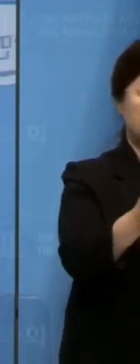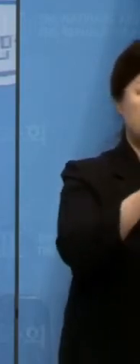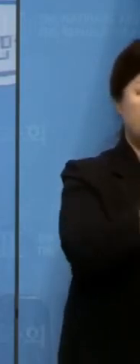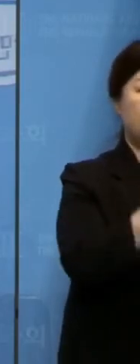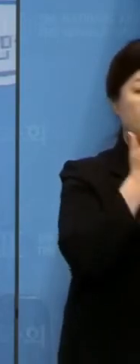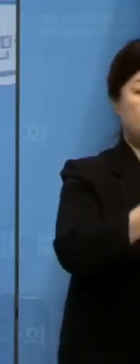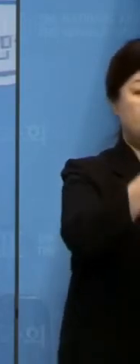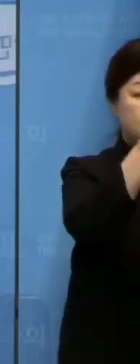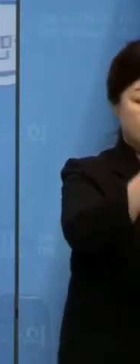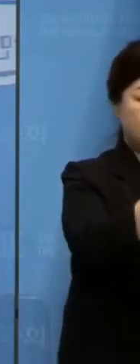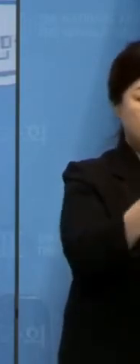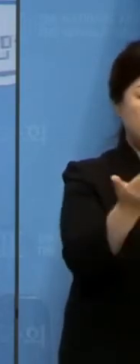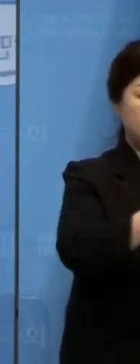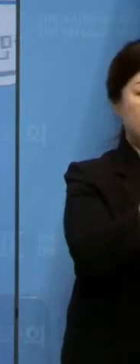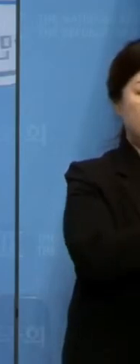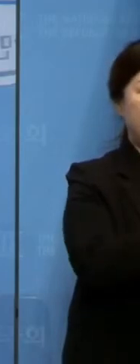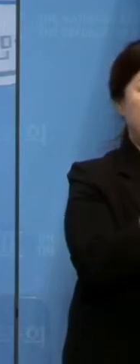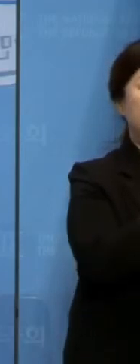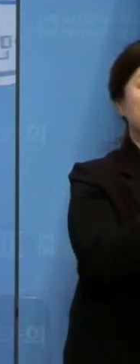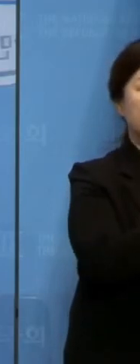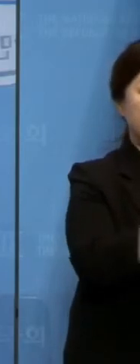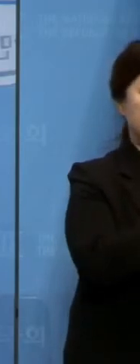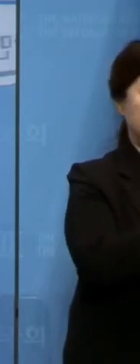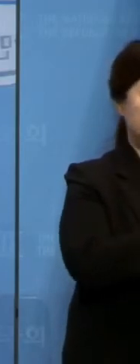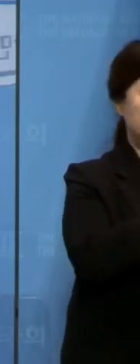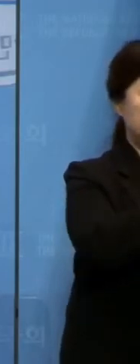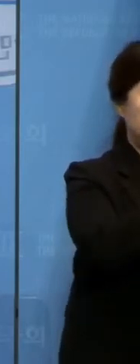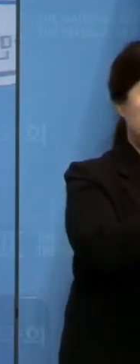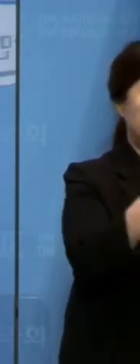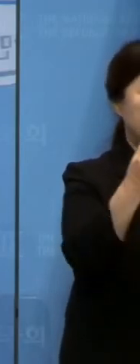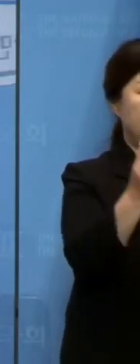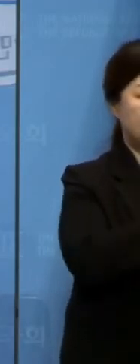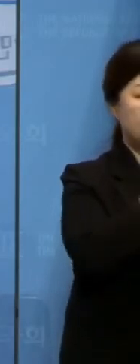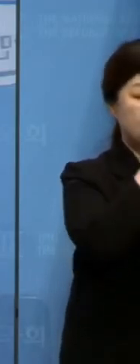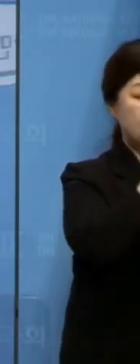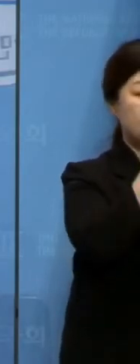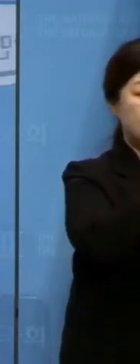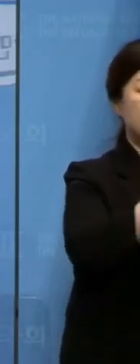서울시장의 가족과 처가가 소유한